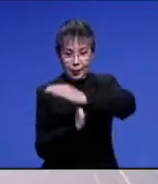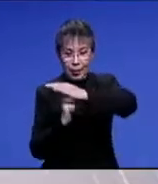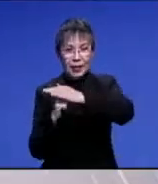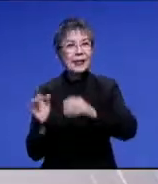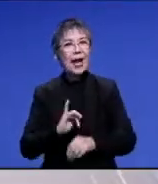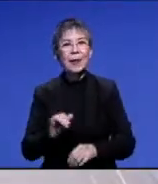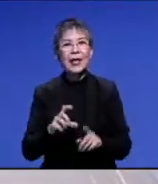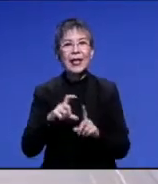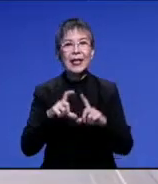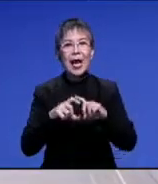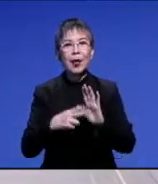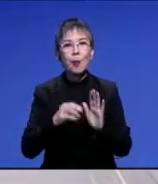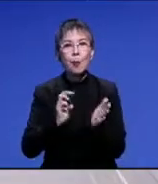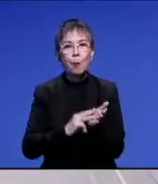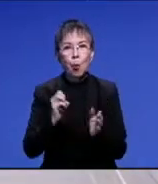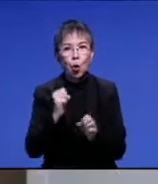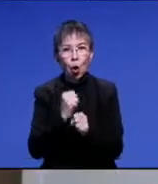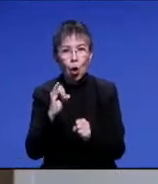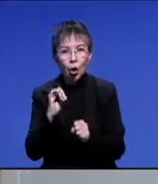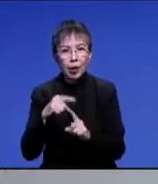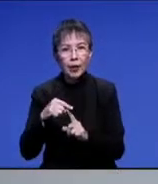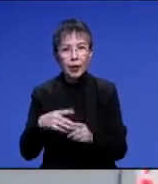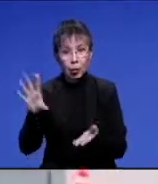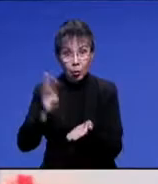Mogot. Pembangunan JPO Pasar Minggu diperkirakan akan menelan